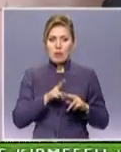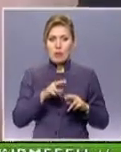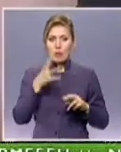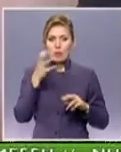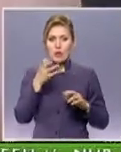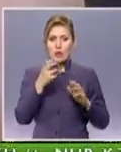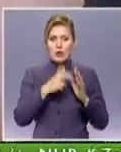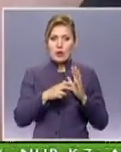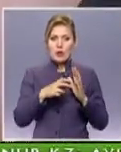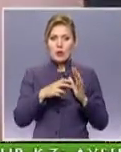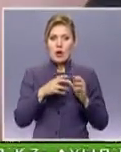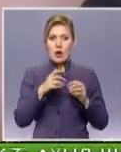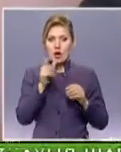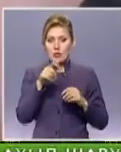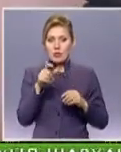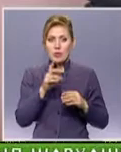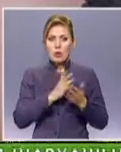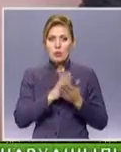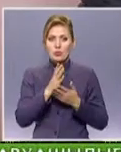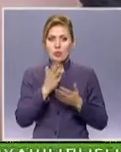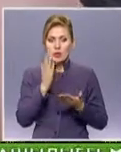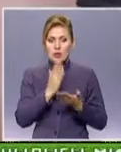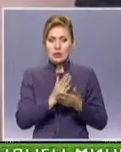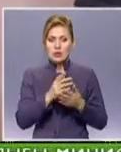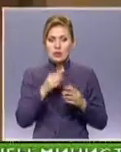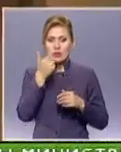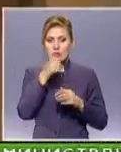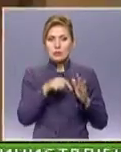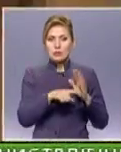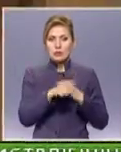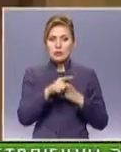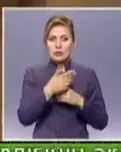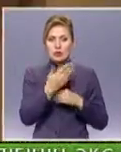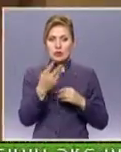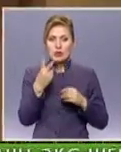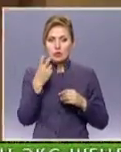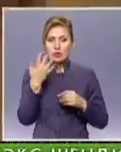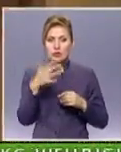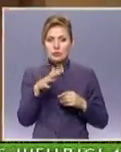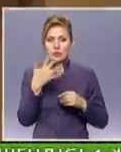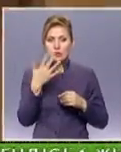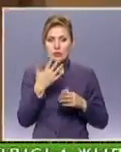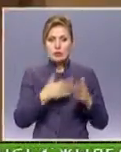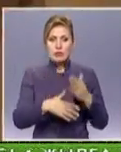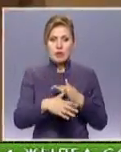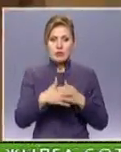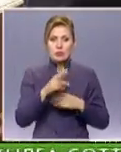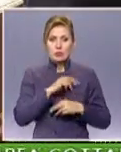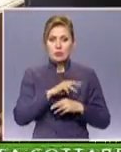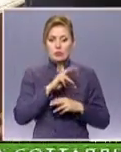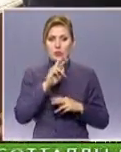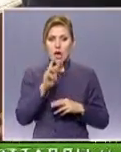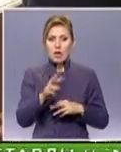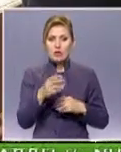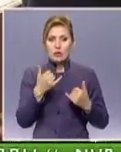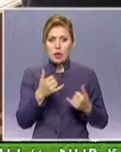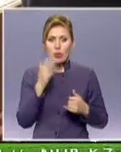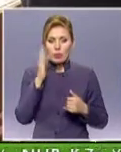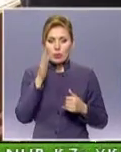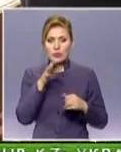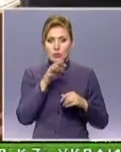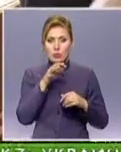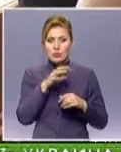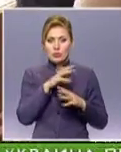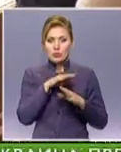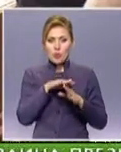жуық мүмкіндігі шектеулі азамат қызмет істейді. Жыл басталғаннан бері алып шаһарда 255 кемтар жан еңбекпен қамтылған. Енді алдағы мақсат